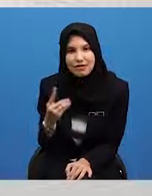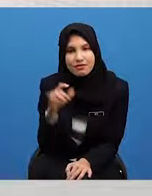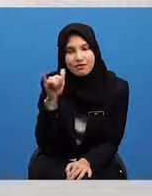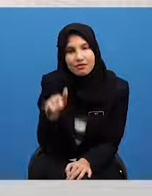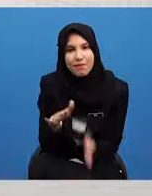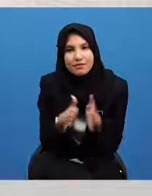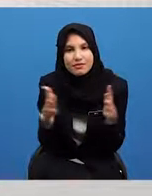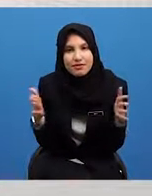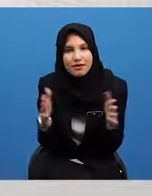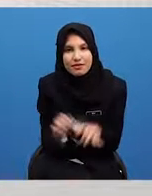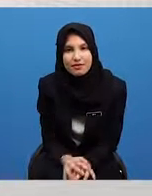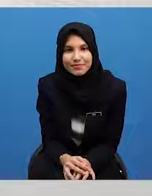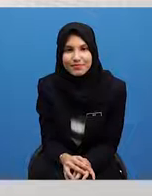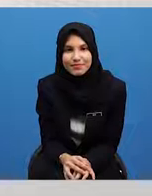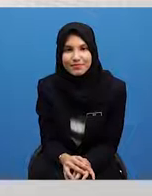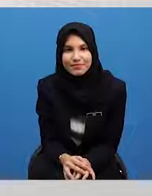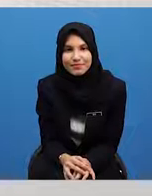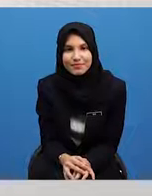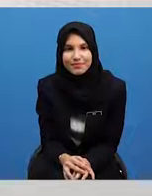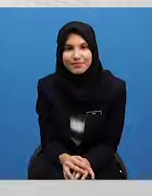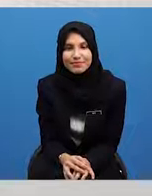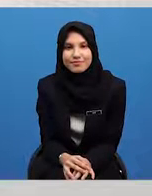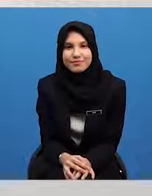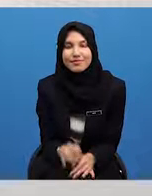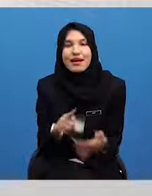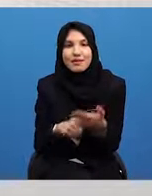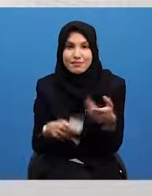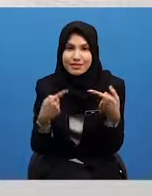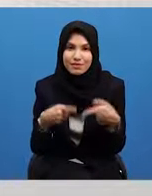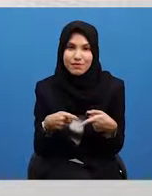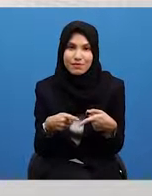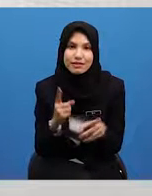yang besar. Ha, apakah jawapan yang sebenar?